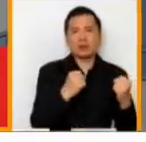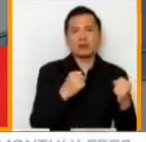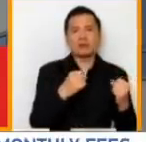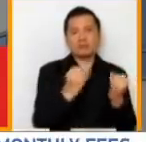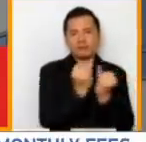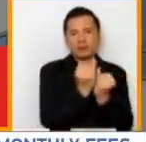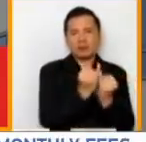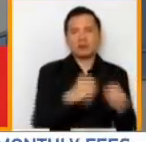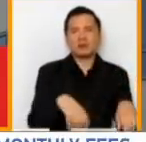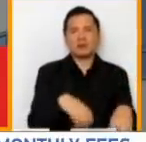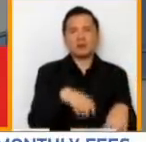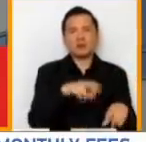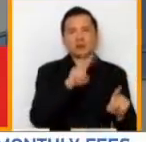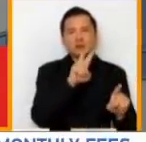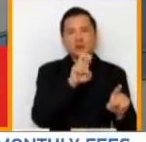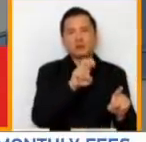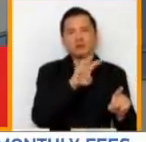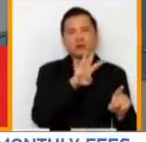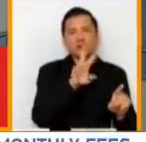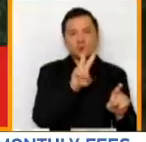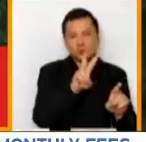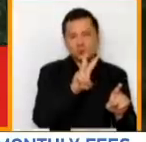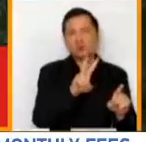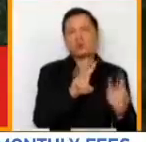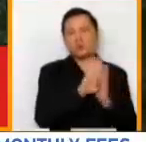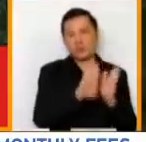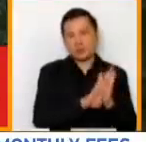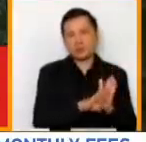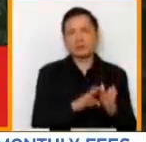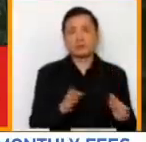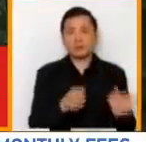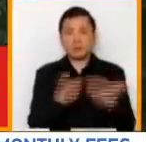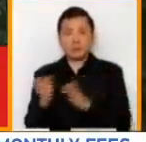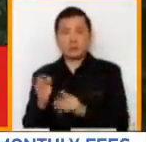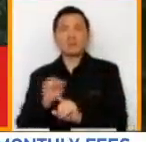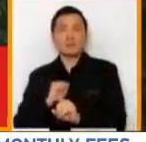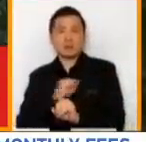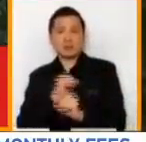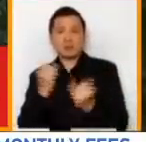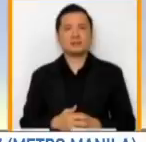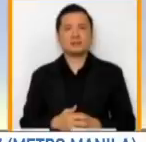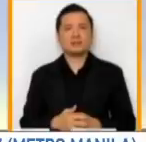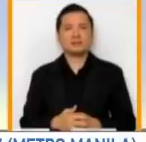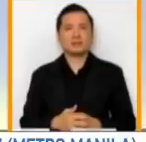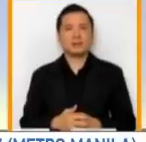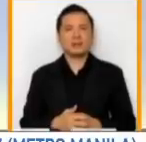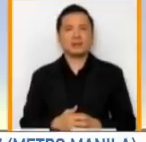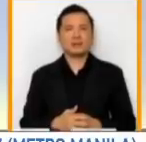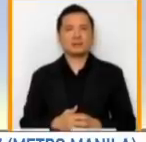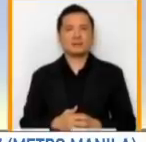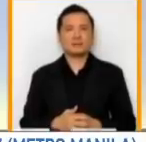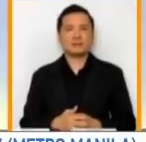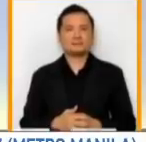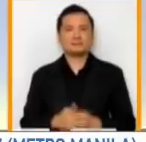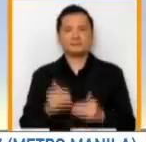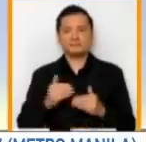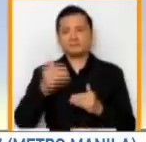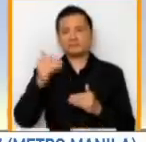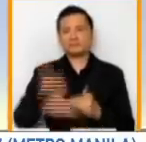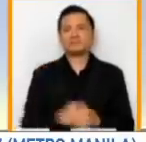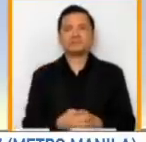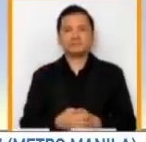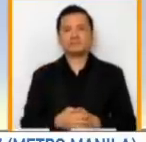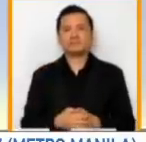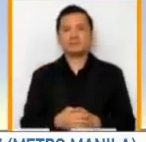242 billion pesos. Sa Senado, tinatalakay pa ang proposed budget sa komite. Muli naghain ang diplomatic protest